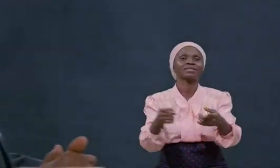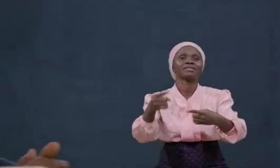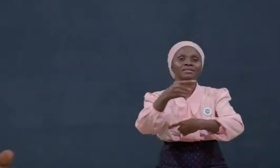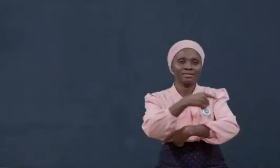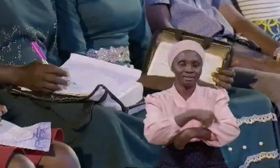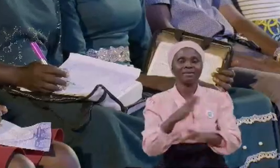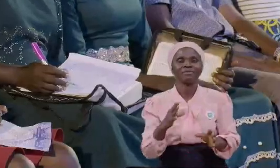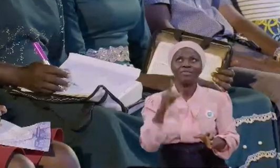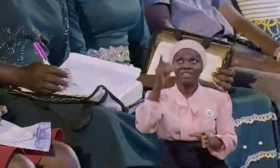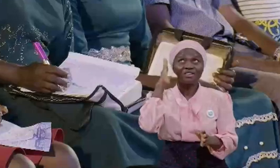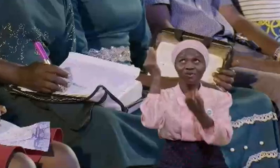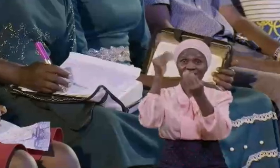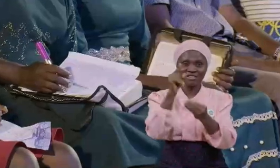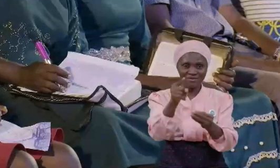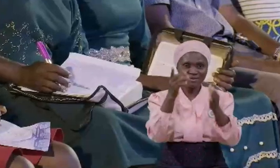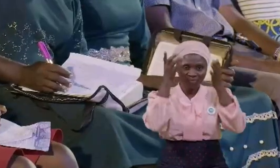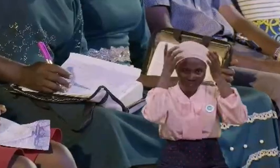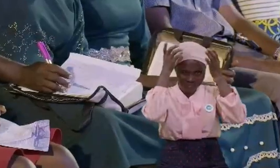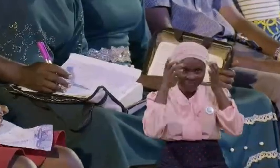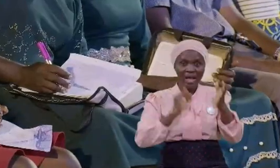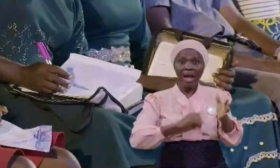J'ai dit, tu porteras la couronne.